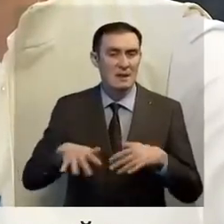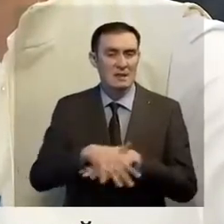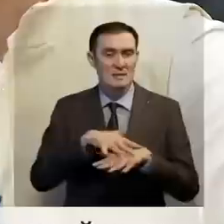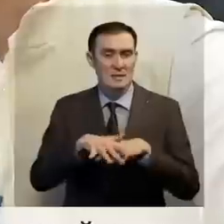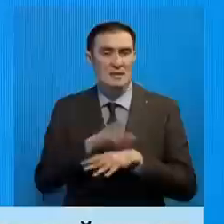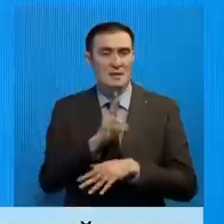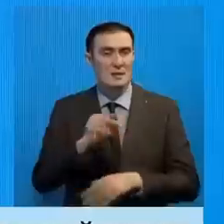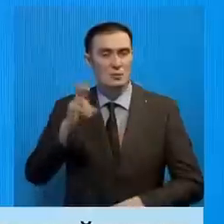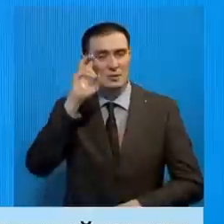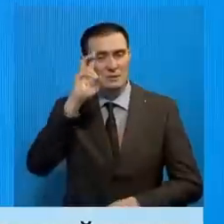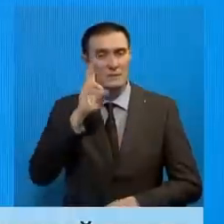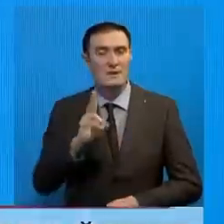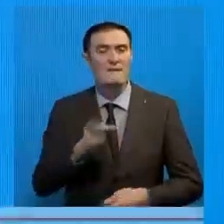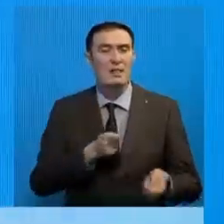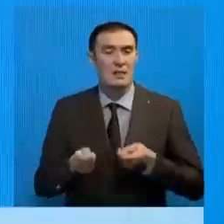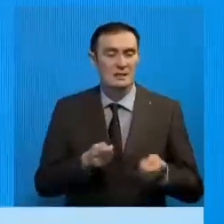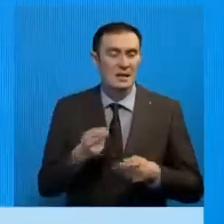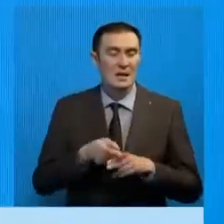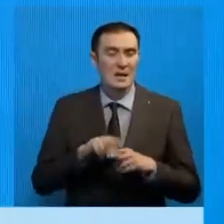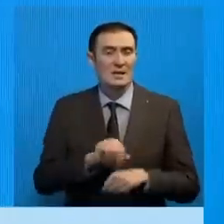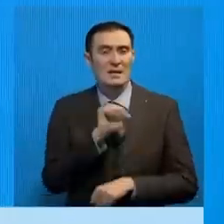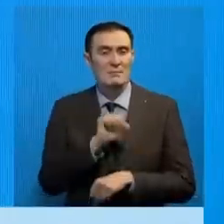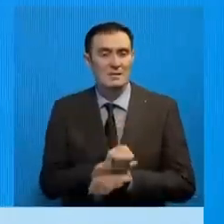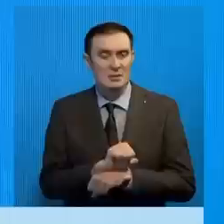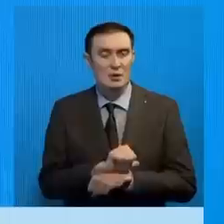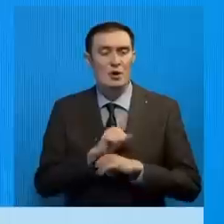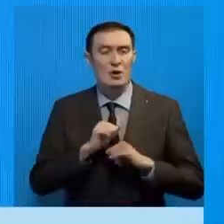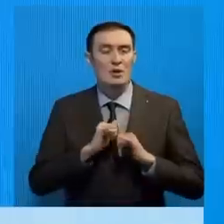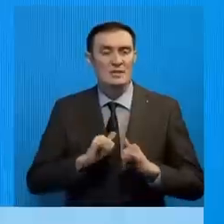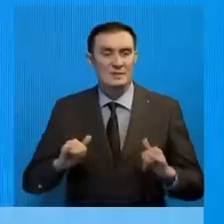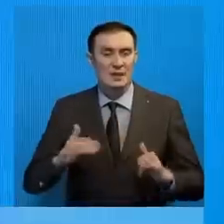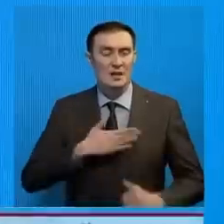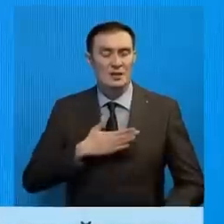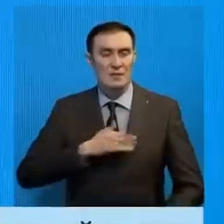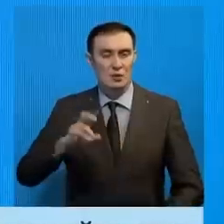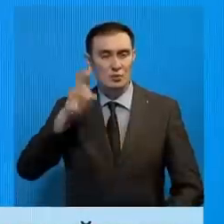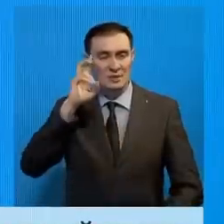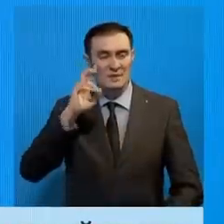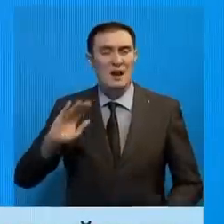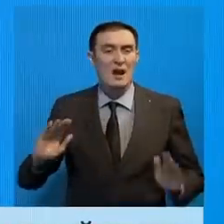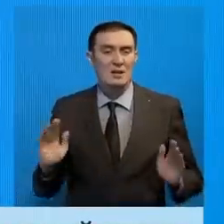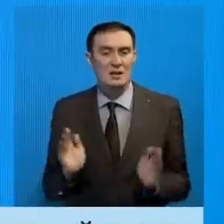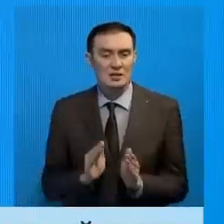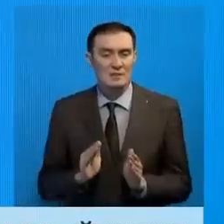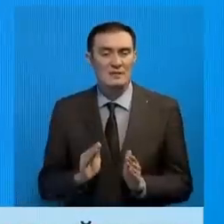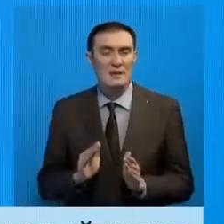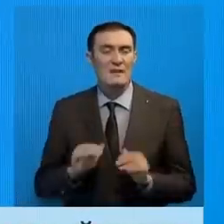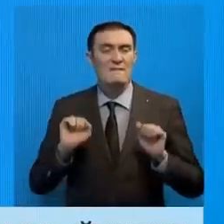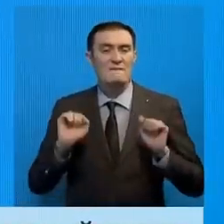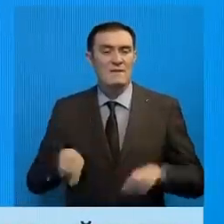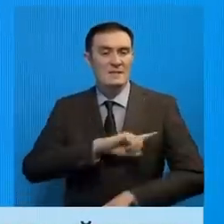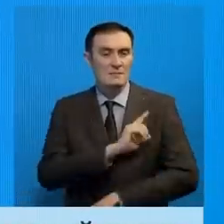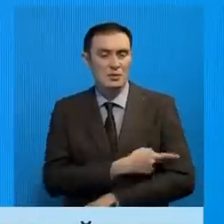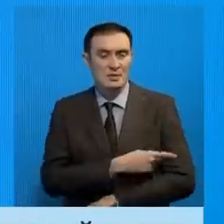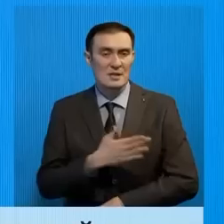к власти. Это тормозит устойчивое развитие нашего государства, ограничивает созидательные возможности